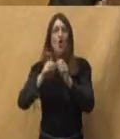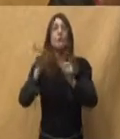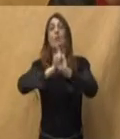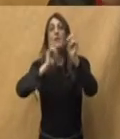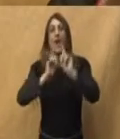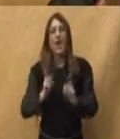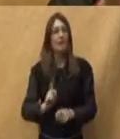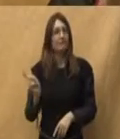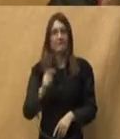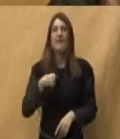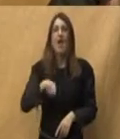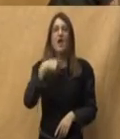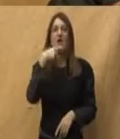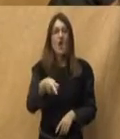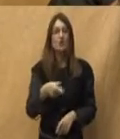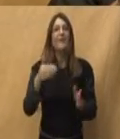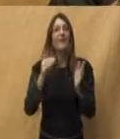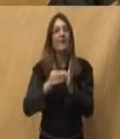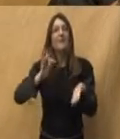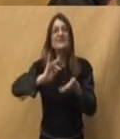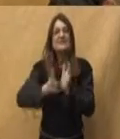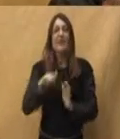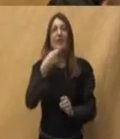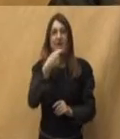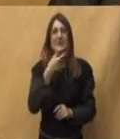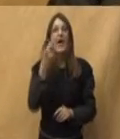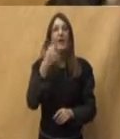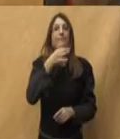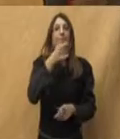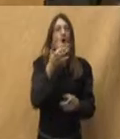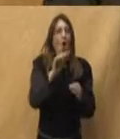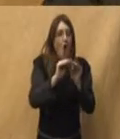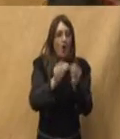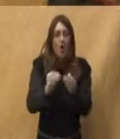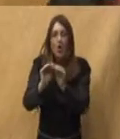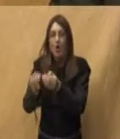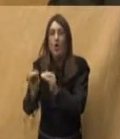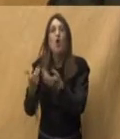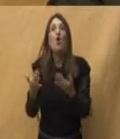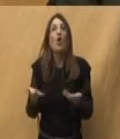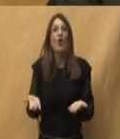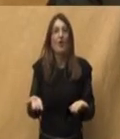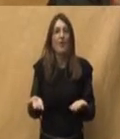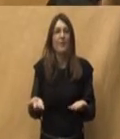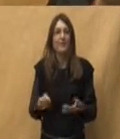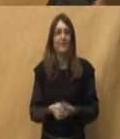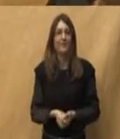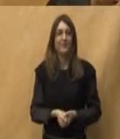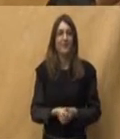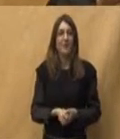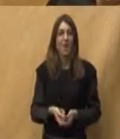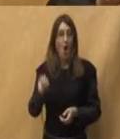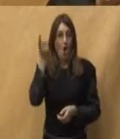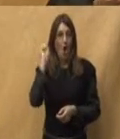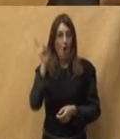kažem, treba sve jesti, ali pitanje mjere. Količine. Količina. Količina sve čini. Na koncu moram reći sljedeću stvar.